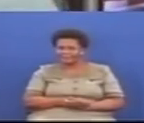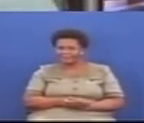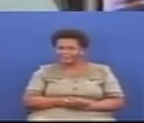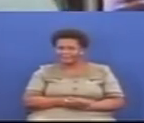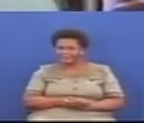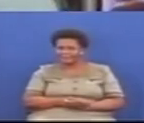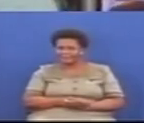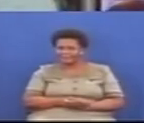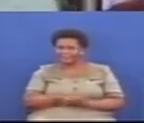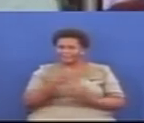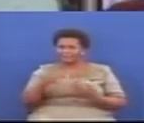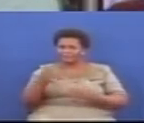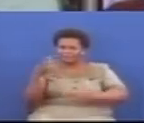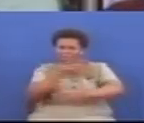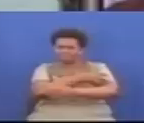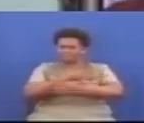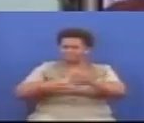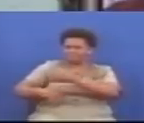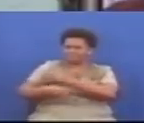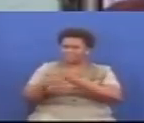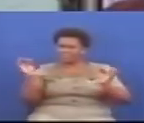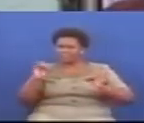misuli ya kunyanyua vitu vizito.